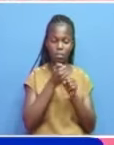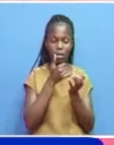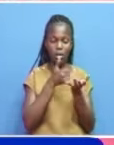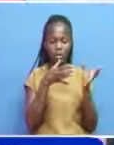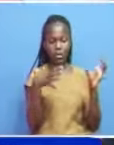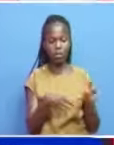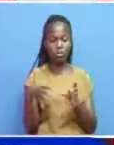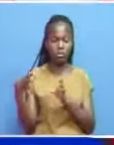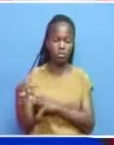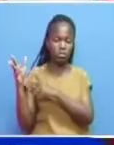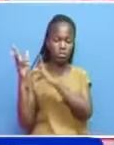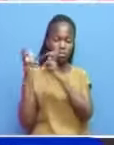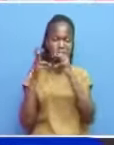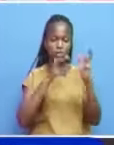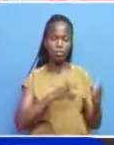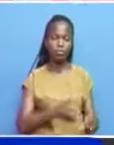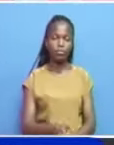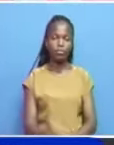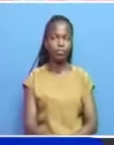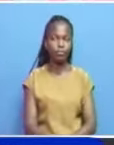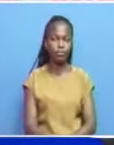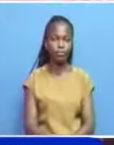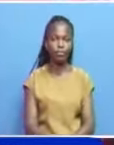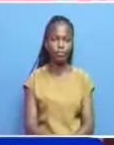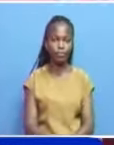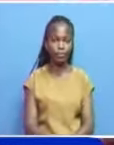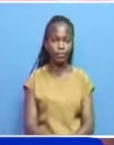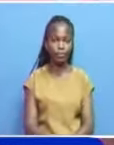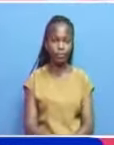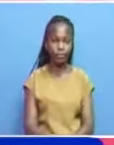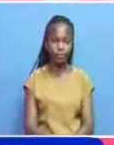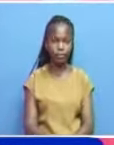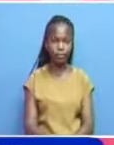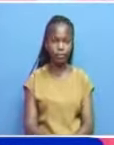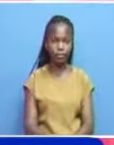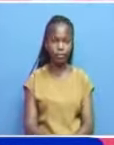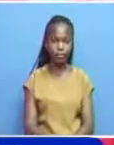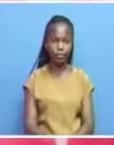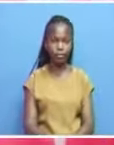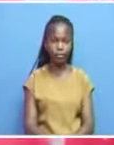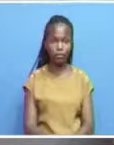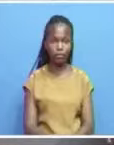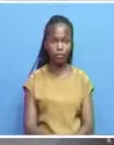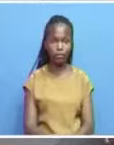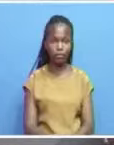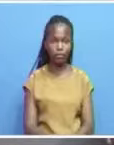community issue. Ndiri vote ya bilingi wa mauvo nyenito wa Mike Muli wanyamai.